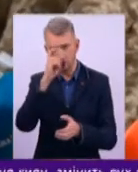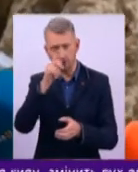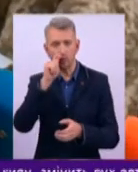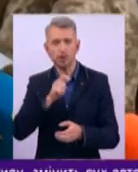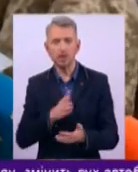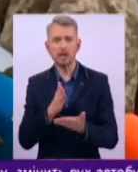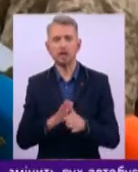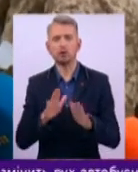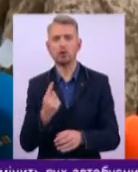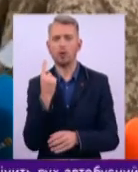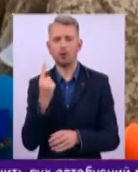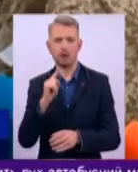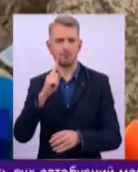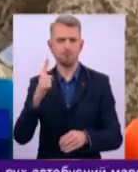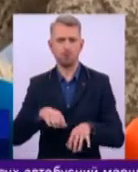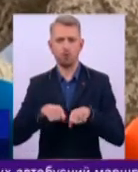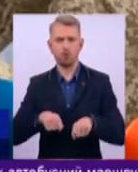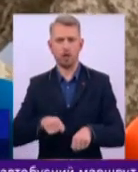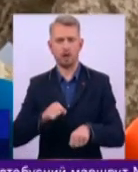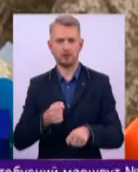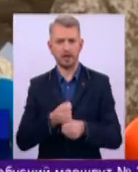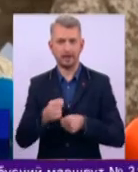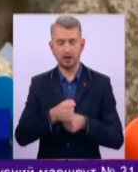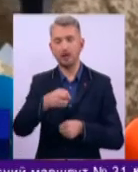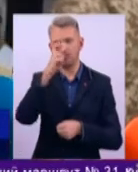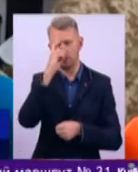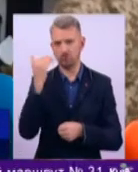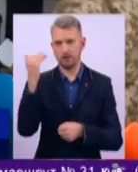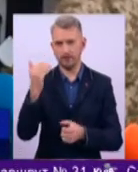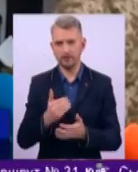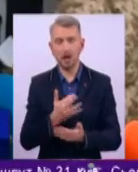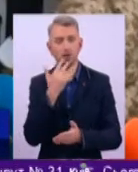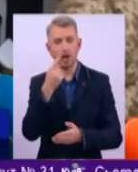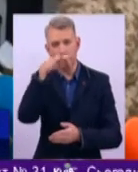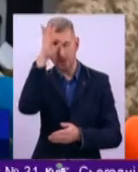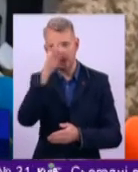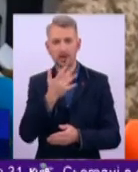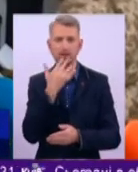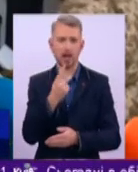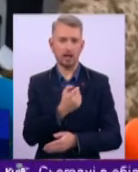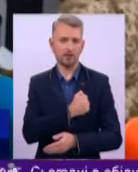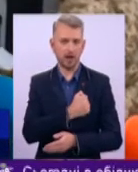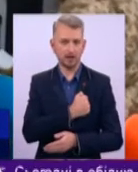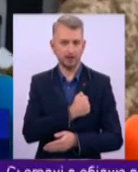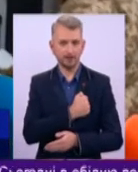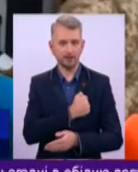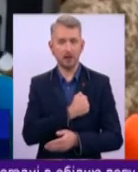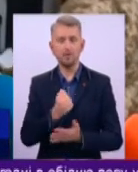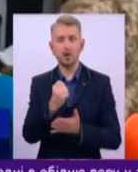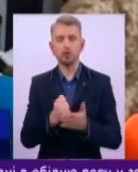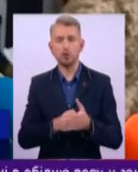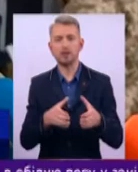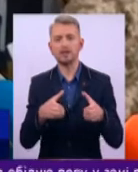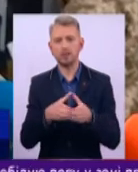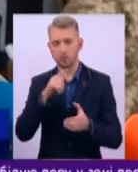тільки одна монополія на насилля – це державна монополія. Національна поліція, Національна гвардія, Вооруженні сили